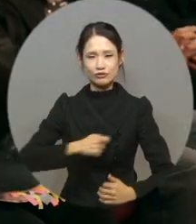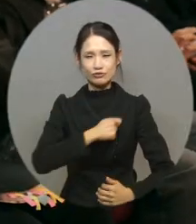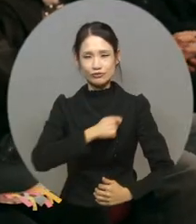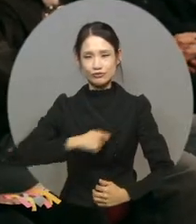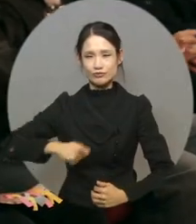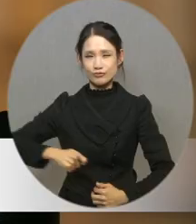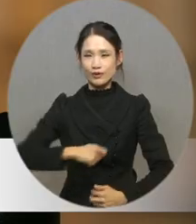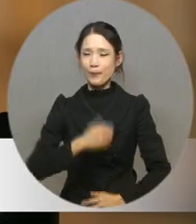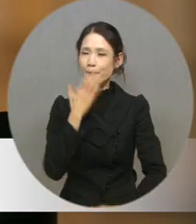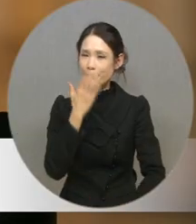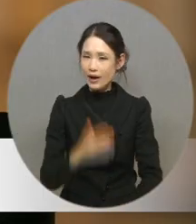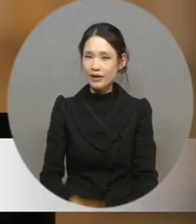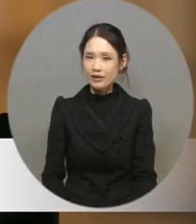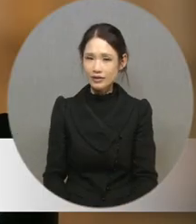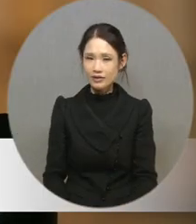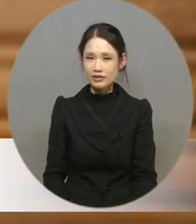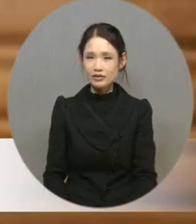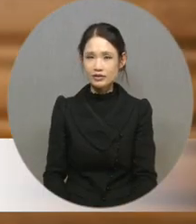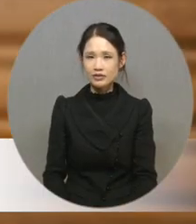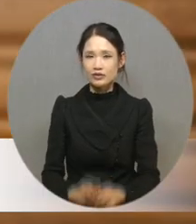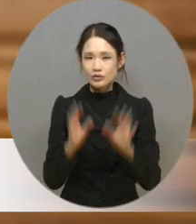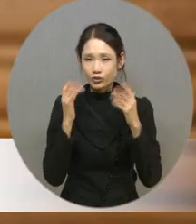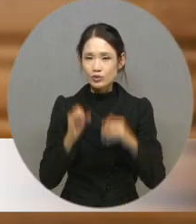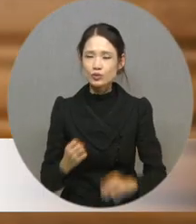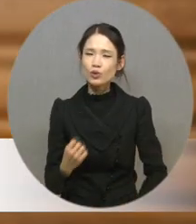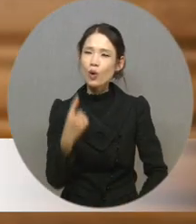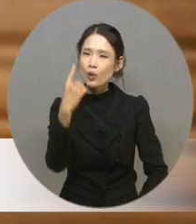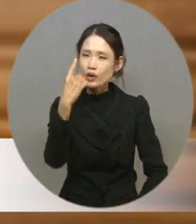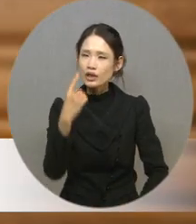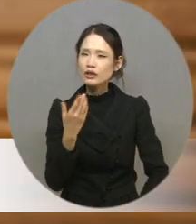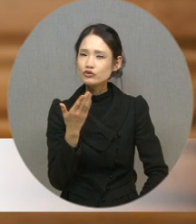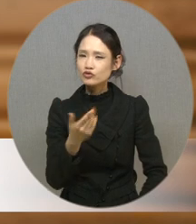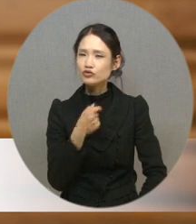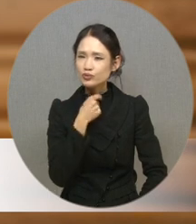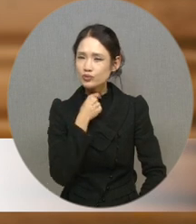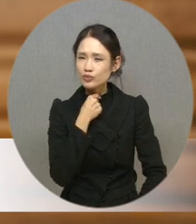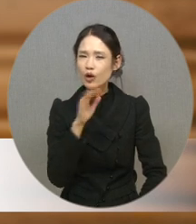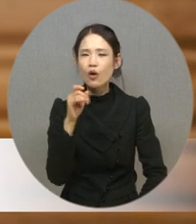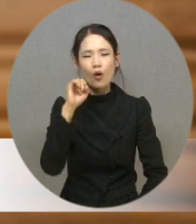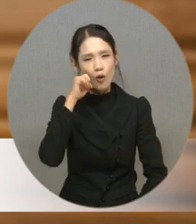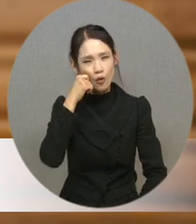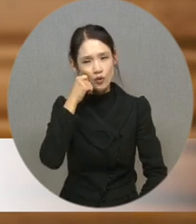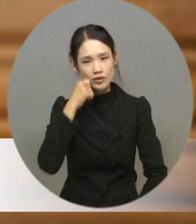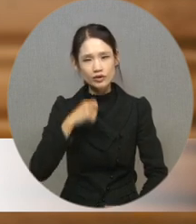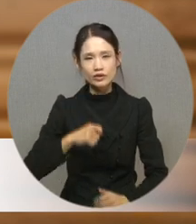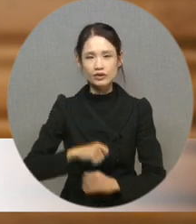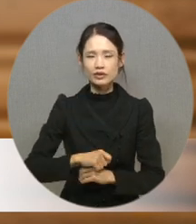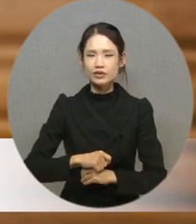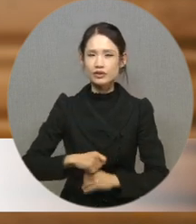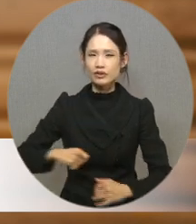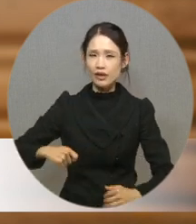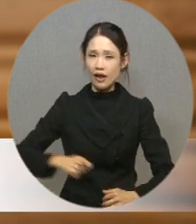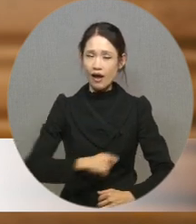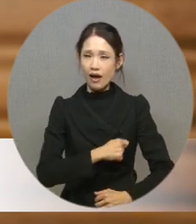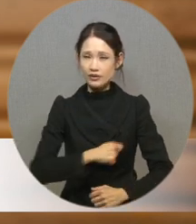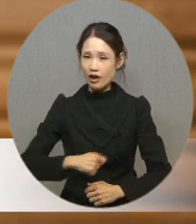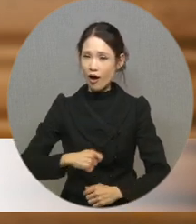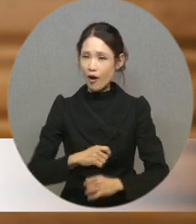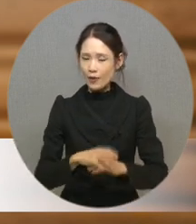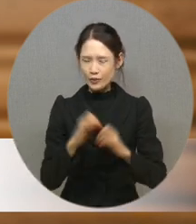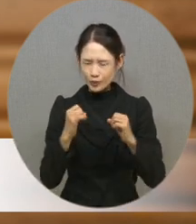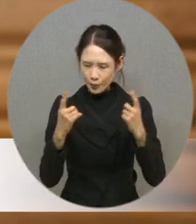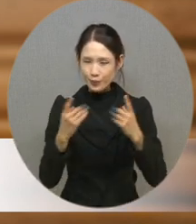있습니다 타고난 성향상 동기 부여가 이렇게 잘 쉽게 되지 않는 아이데 첼로를 통해서 동기 부여가 돼서